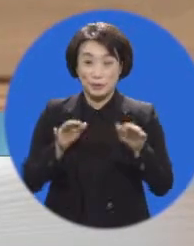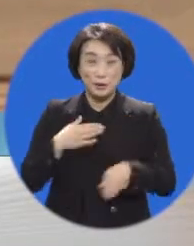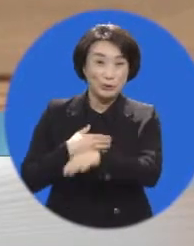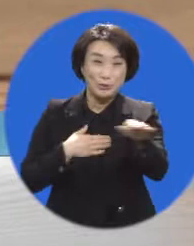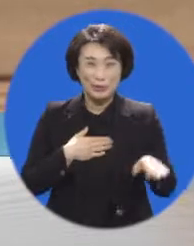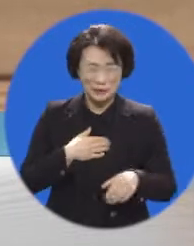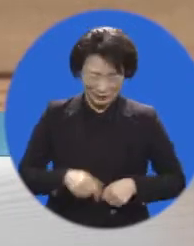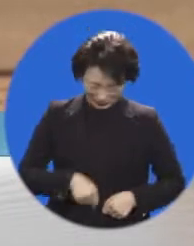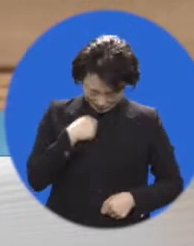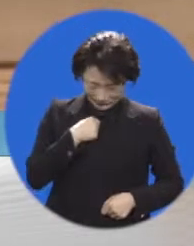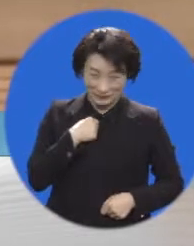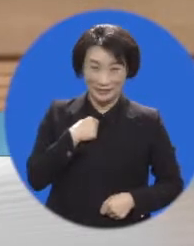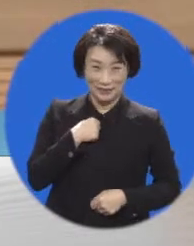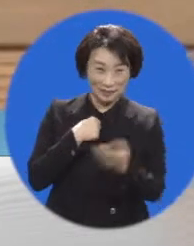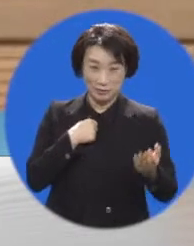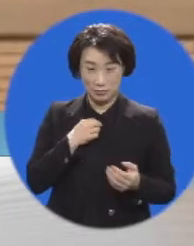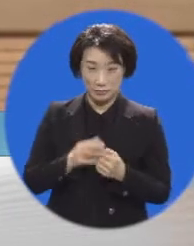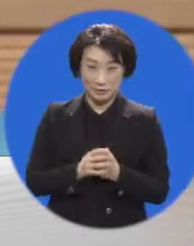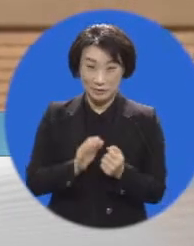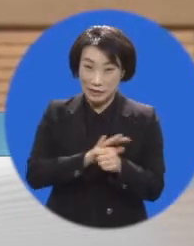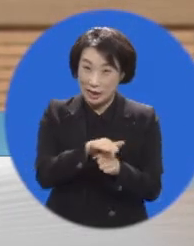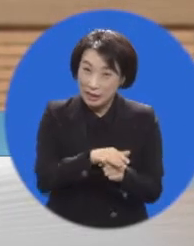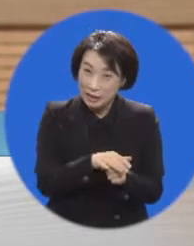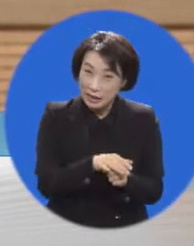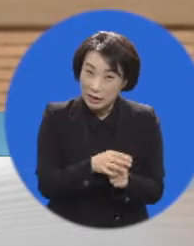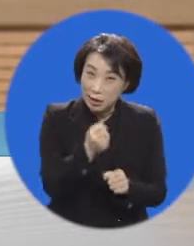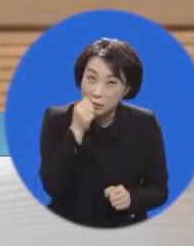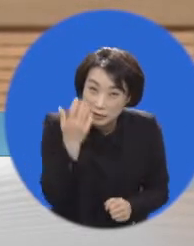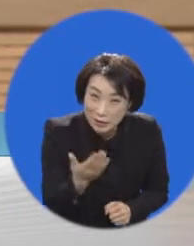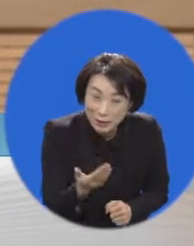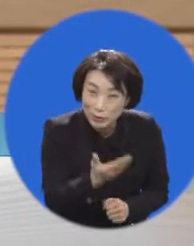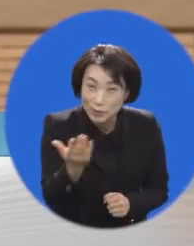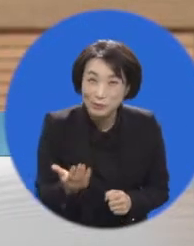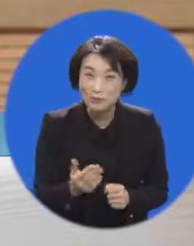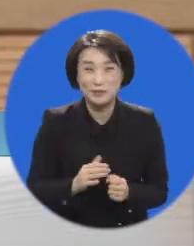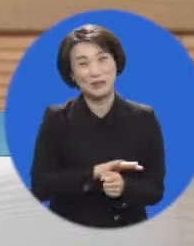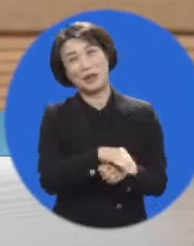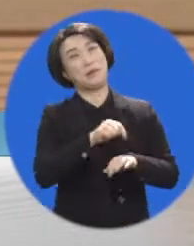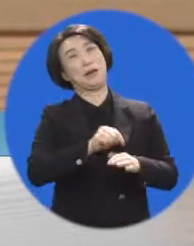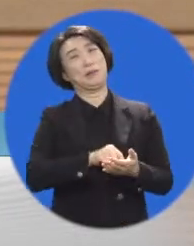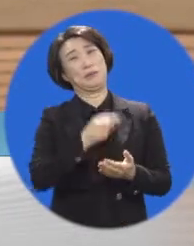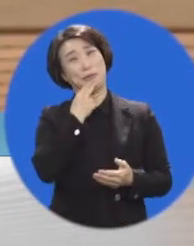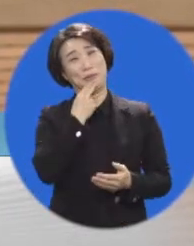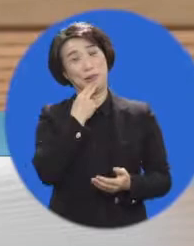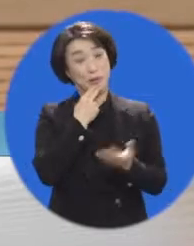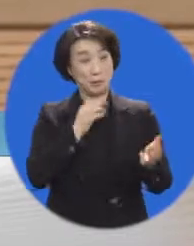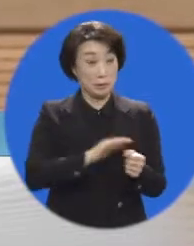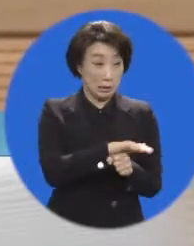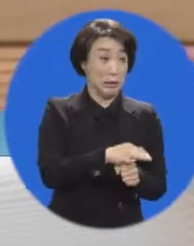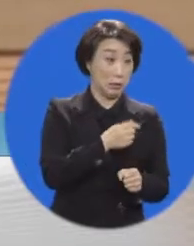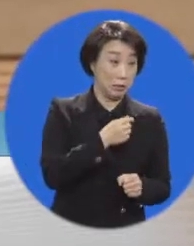우리는 솔직히 사랑할 미천이 없어서 하고 싶은데